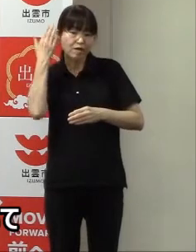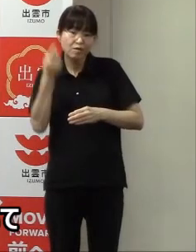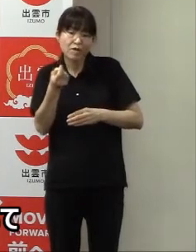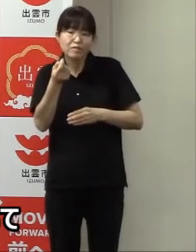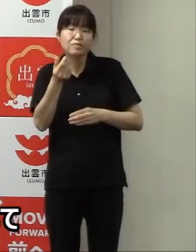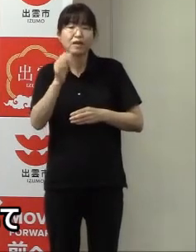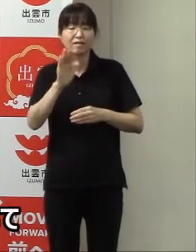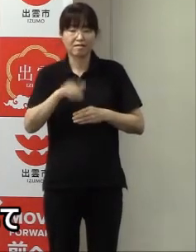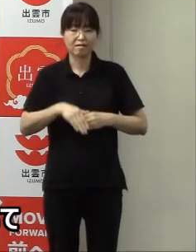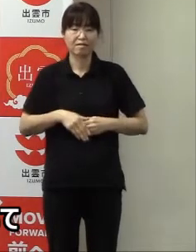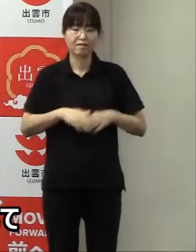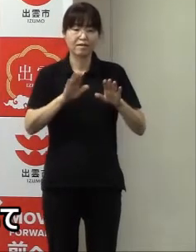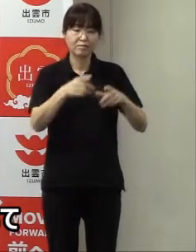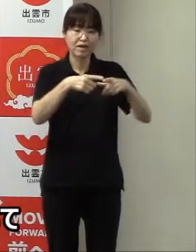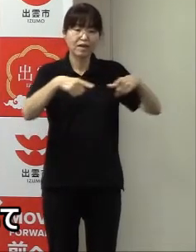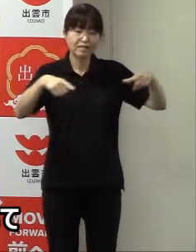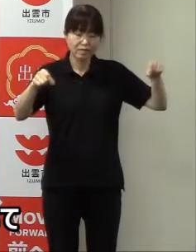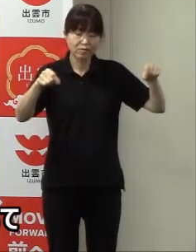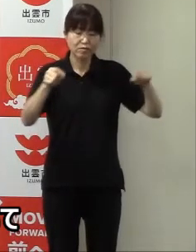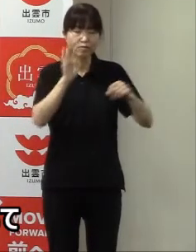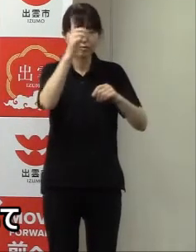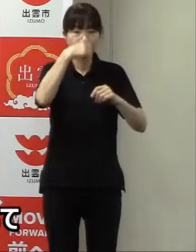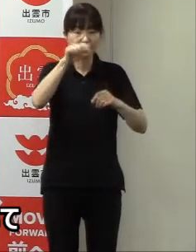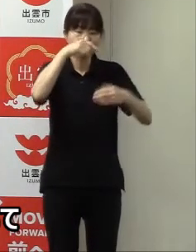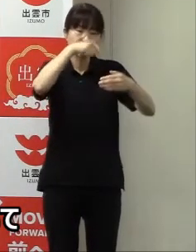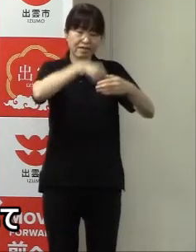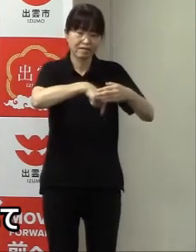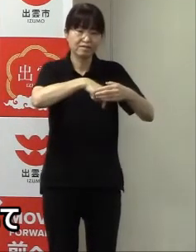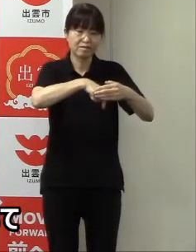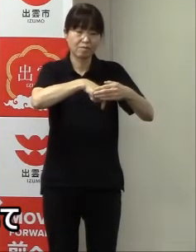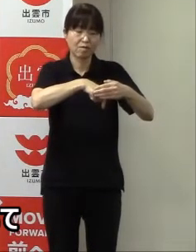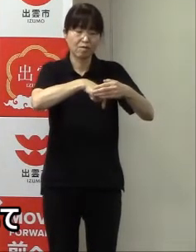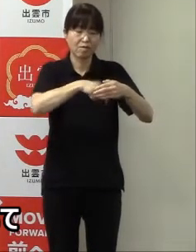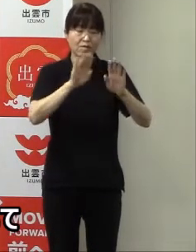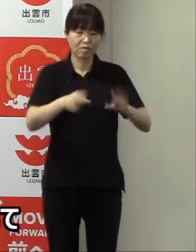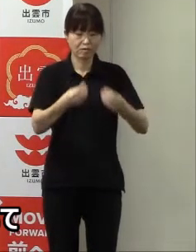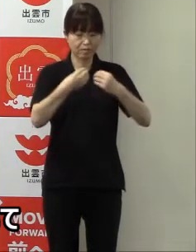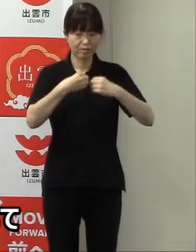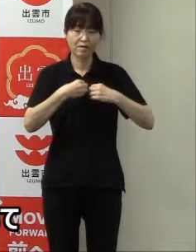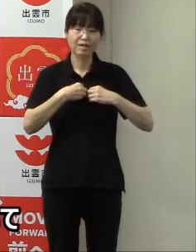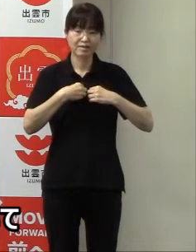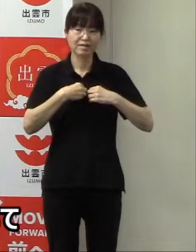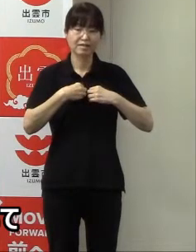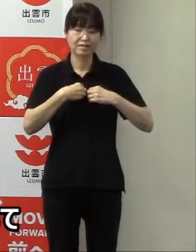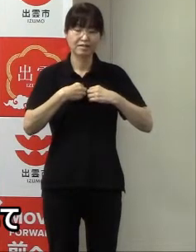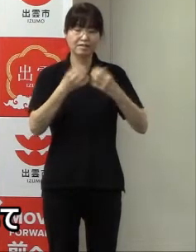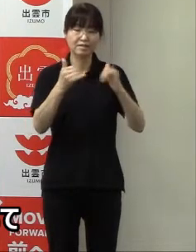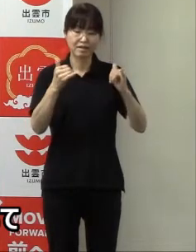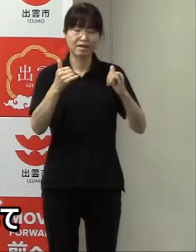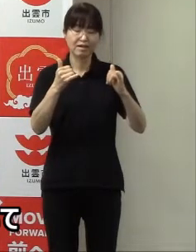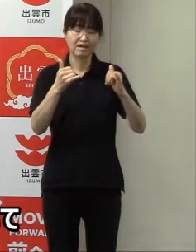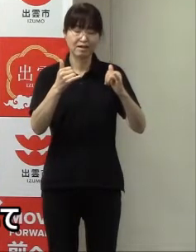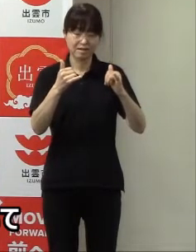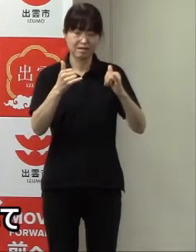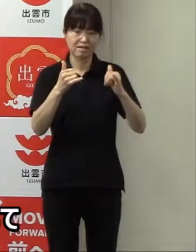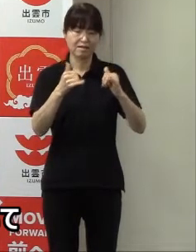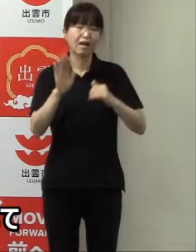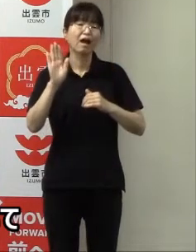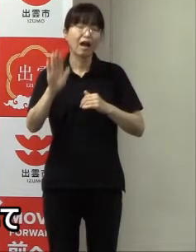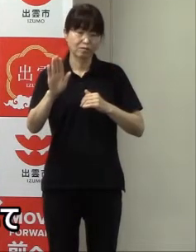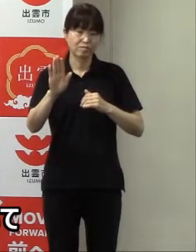が、全国的にもですね、県内的にも、感染者が感染者が生じているということが一